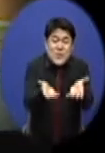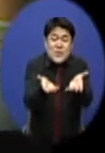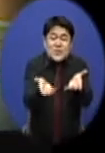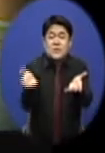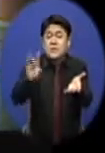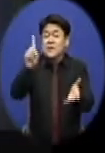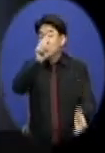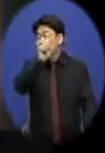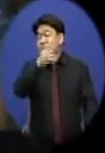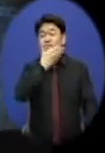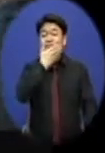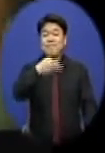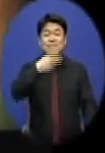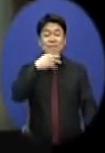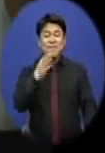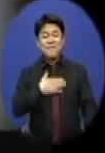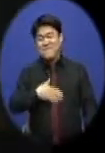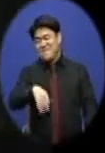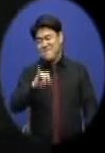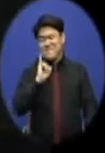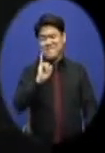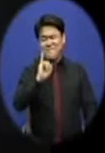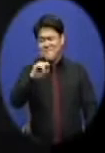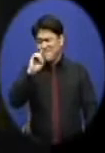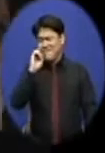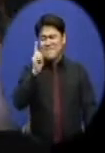아깝지 않는 나의 춘향아